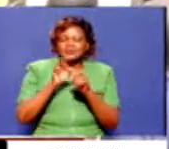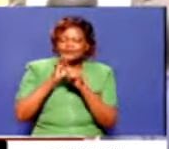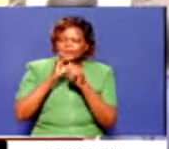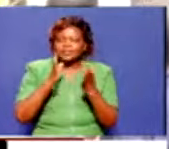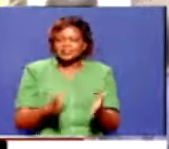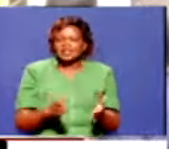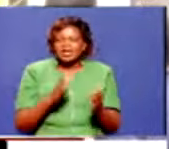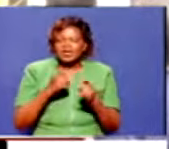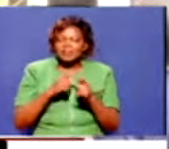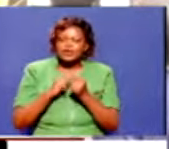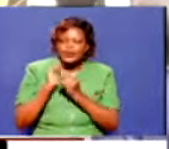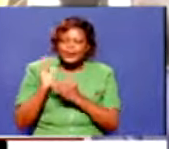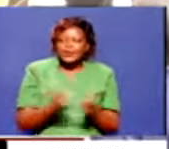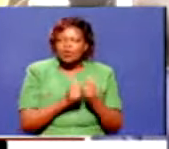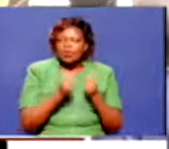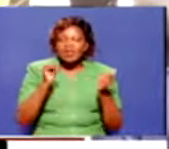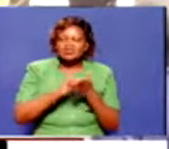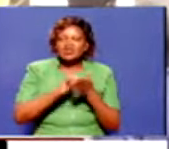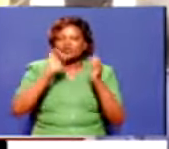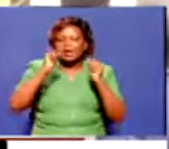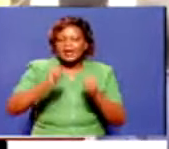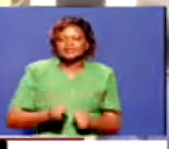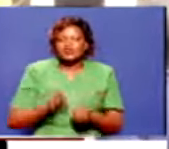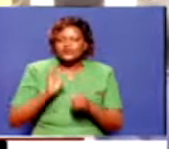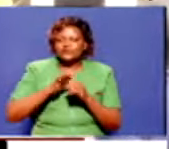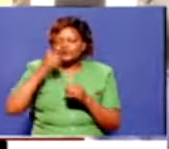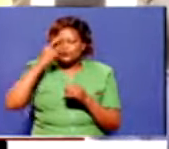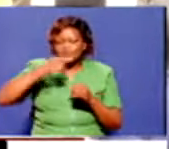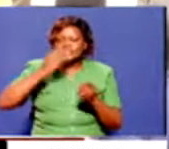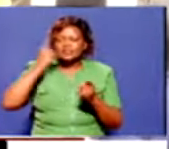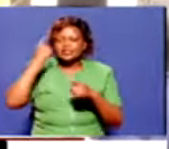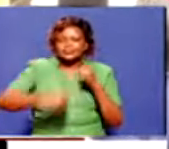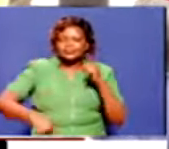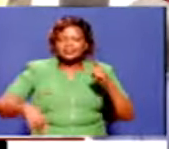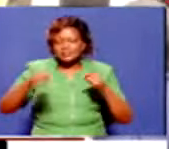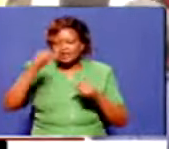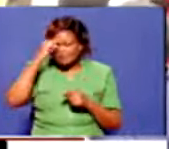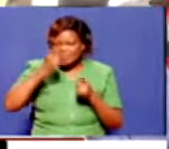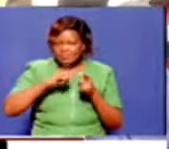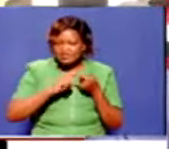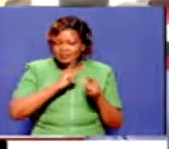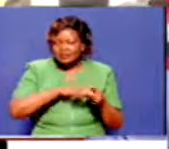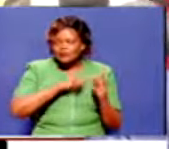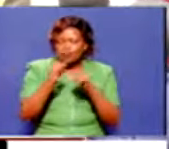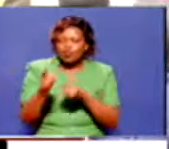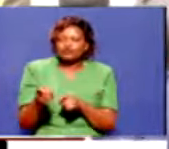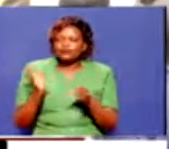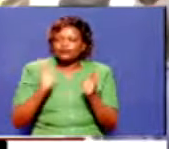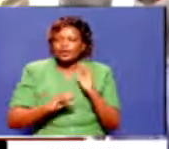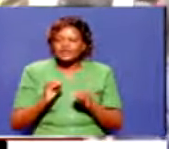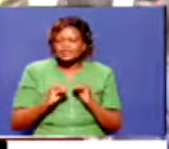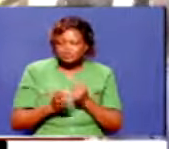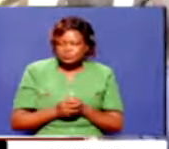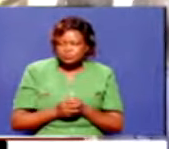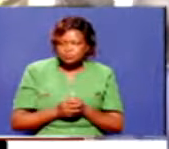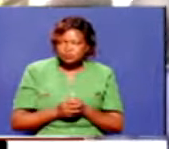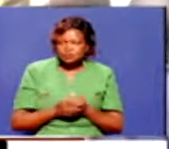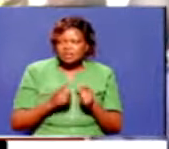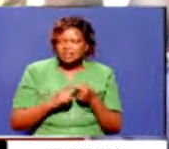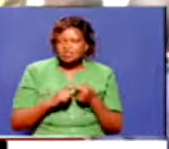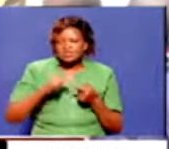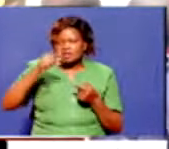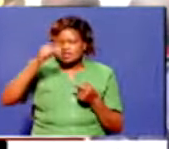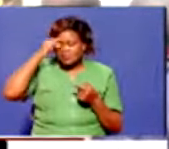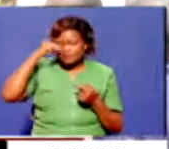vizuri ili uweze kuchagua serikali ya mwaka ujao. Na ukienda kuchagua serikali ya mwaka ujao, serikali ya